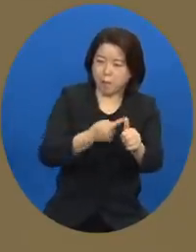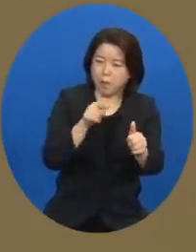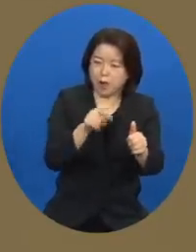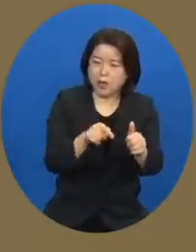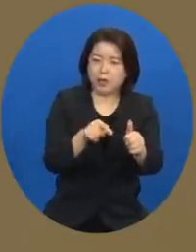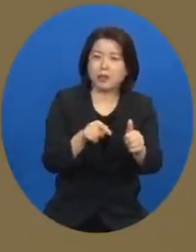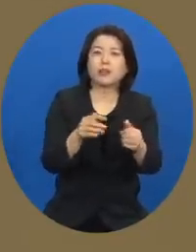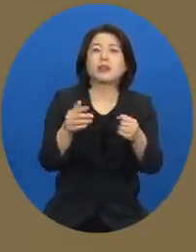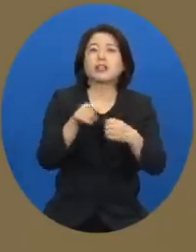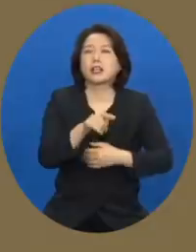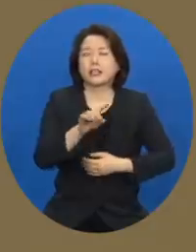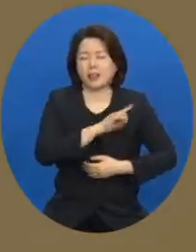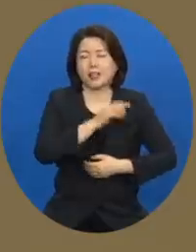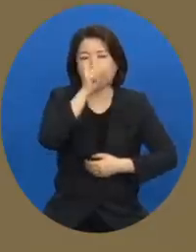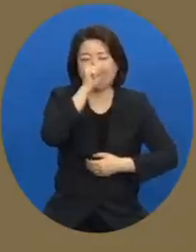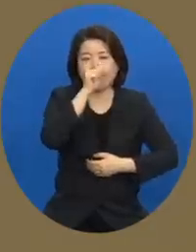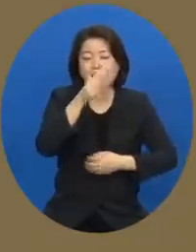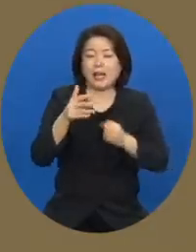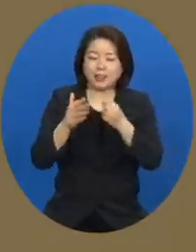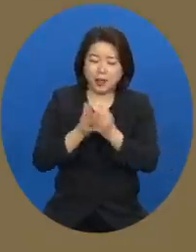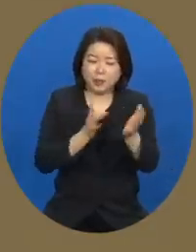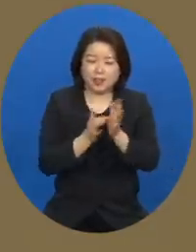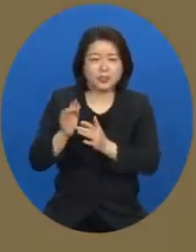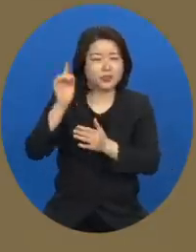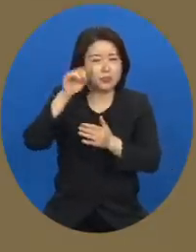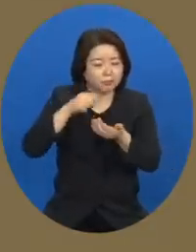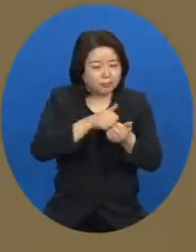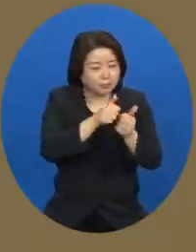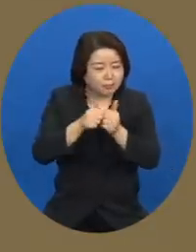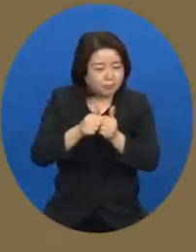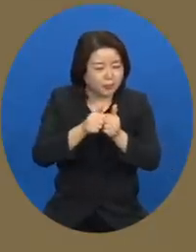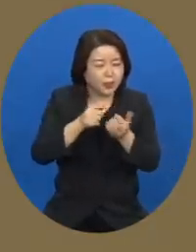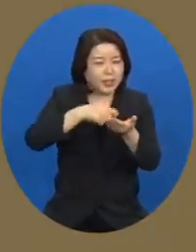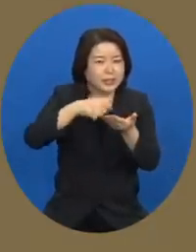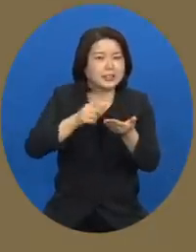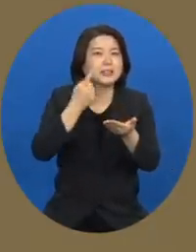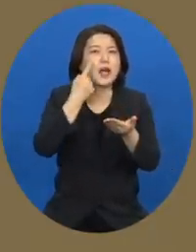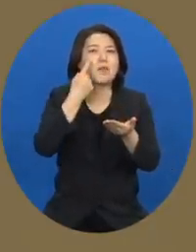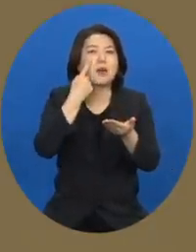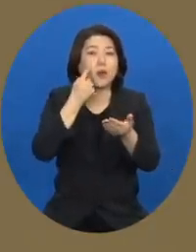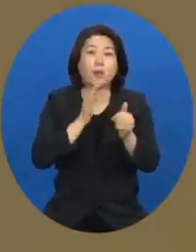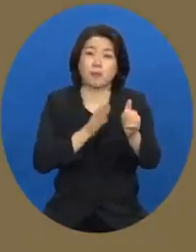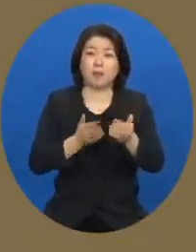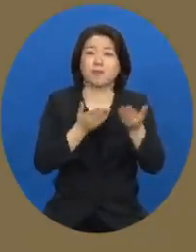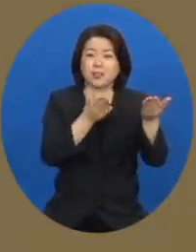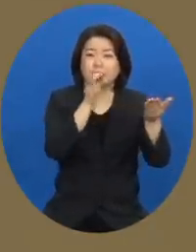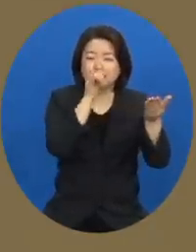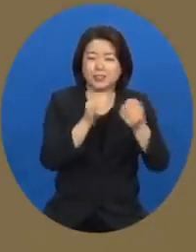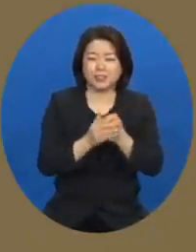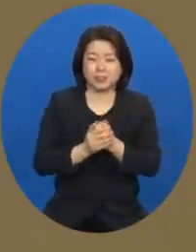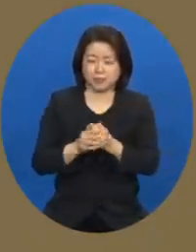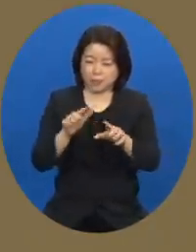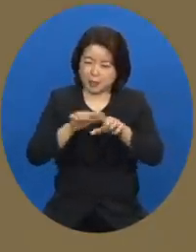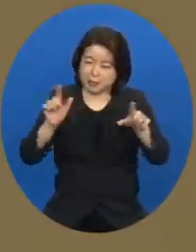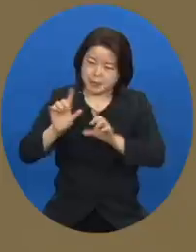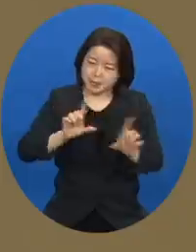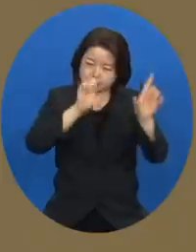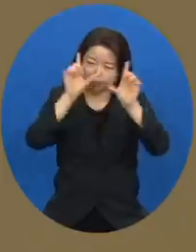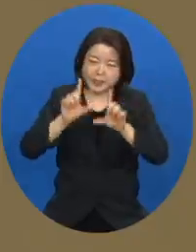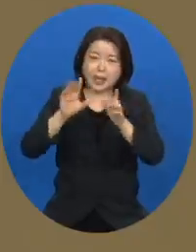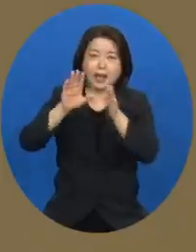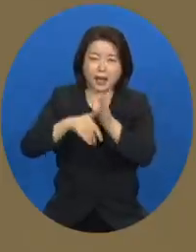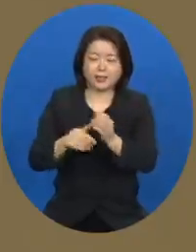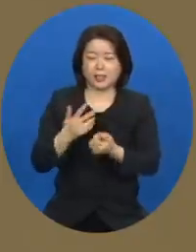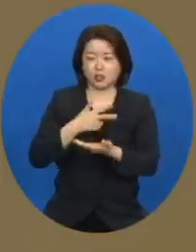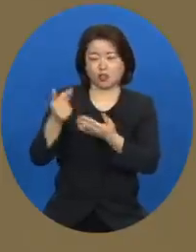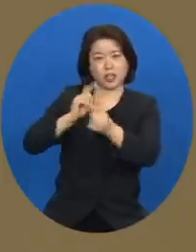때문에 예수 동행일기를 써보시라는 겁니다. 일상의 생활하면서 주님과 동행할 수